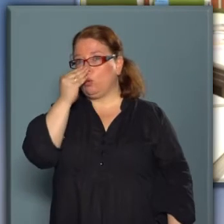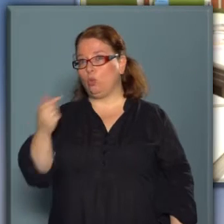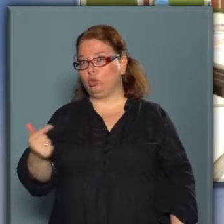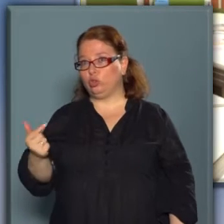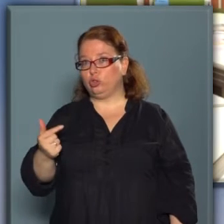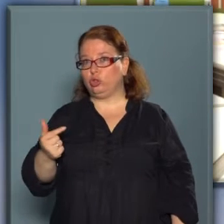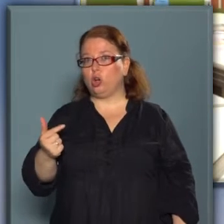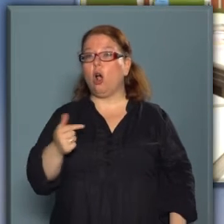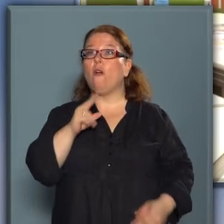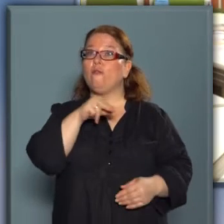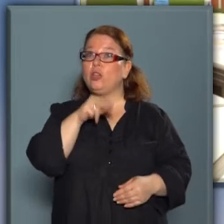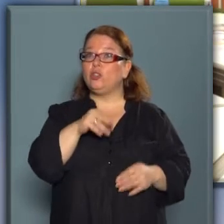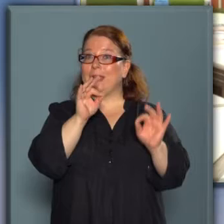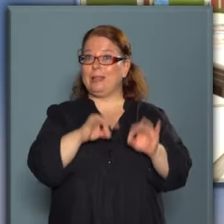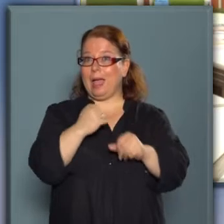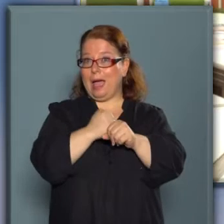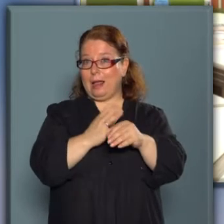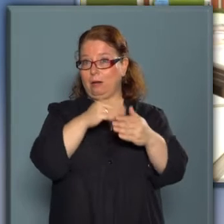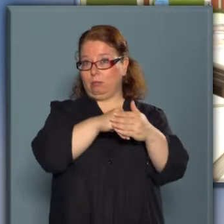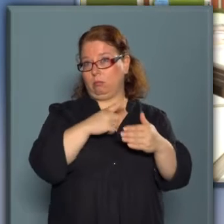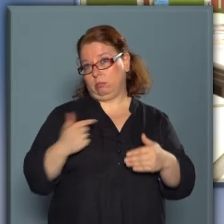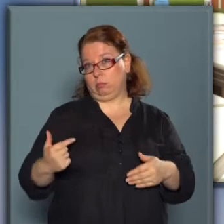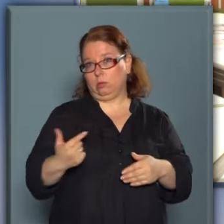a festőgyárban dolgoztak,